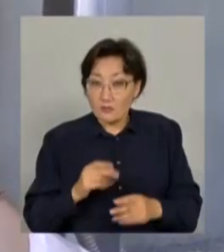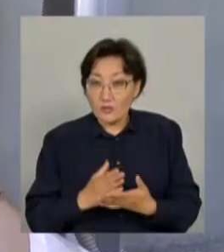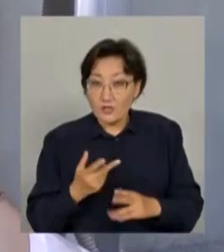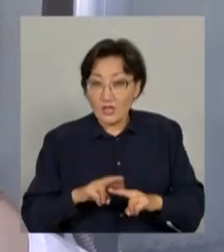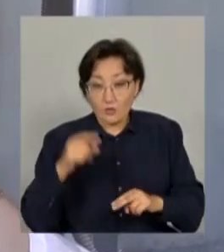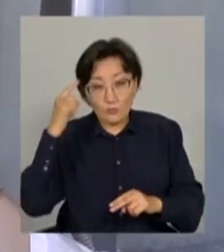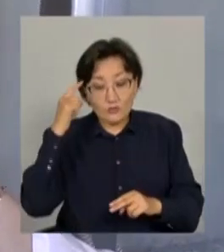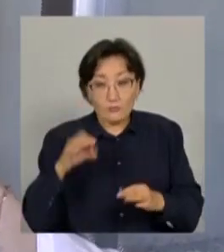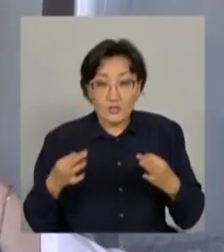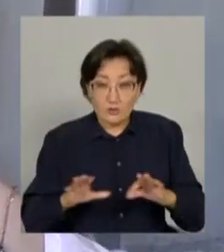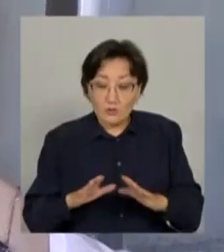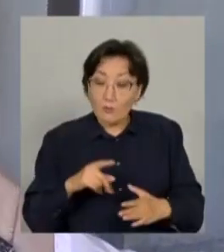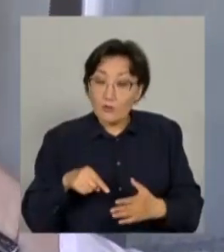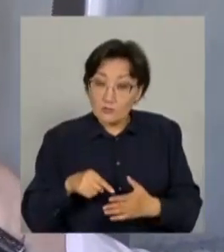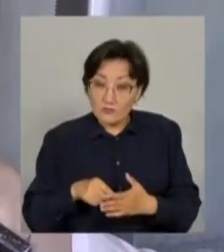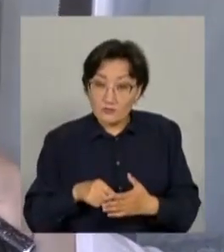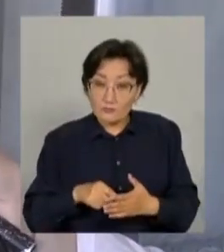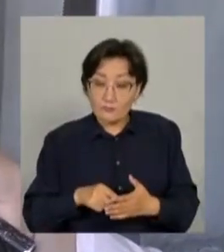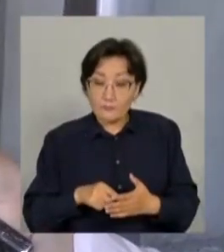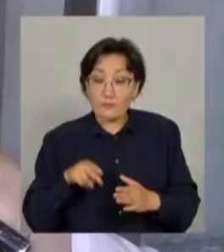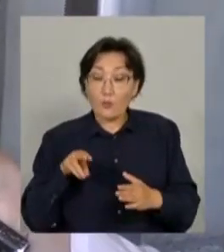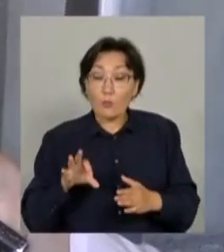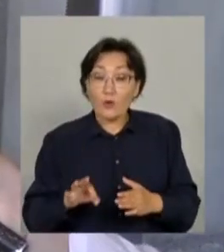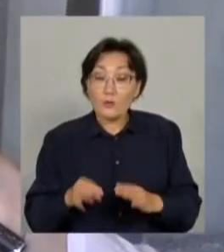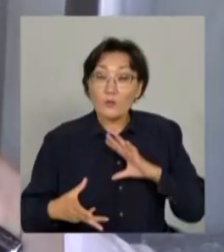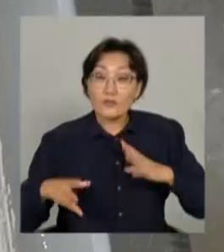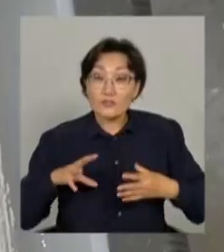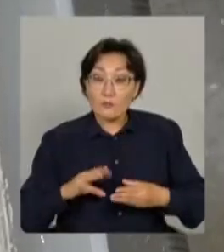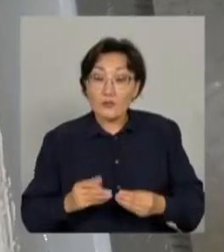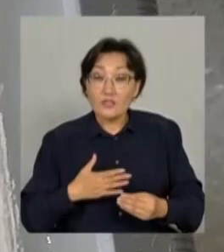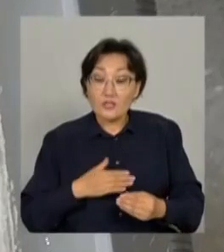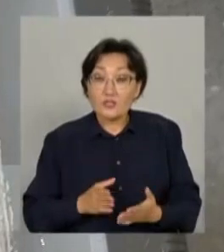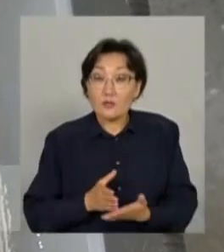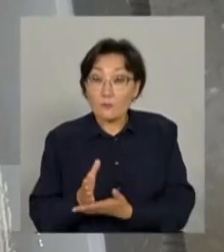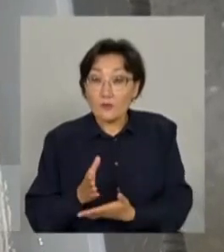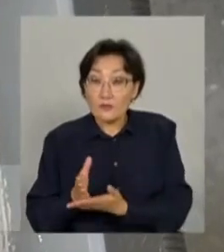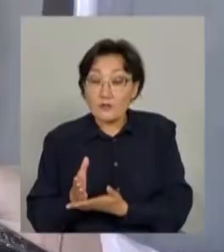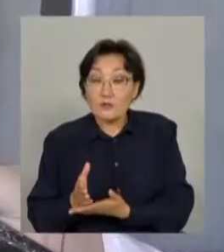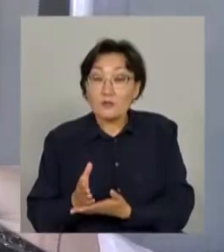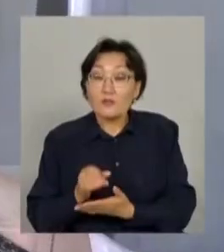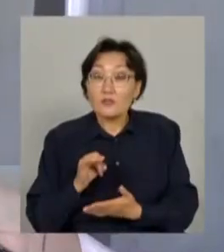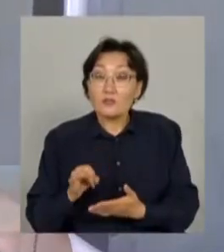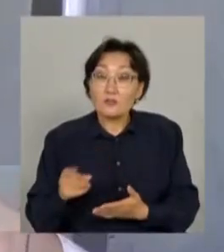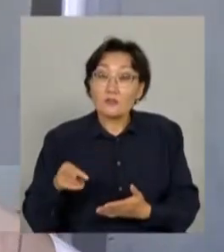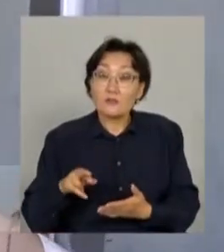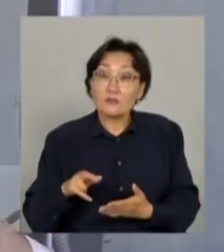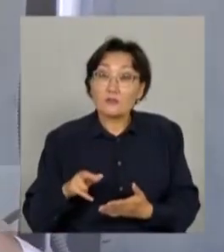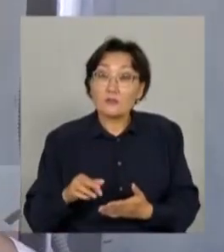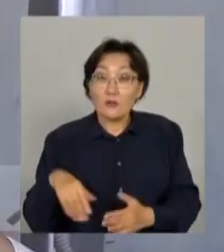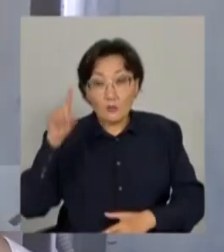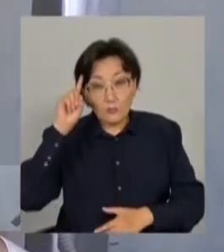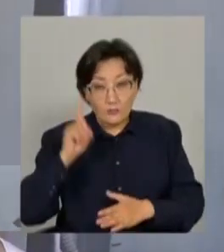это недопустимый вопрос. Вот по результатам нашего объезда мы подведем итоги. И я надеюсь,